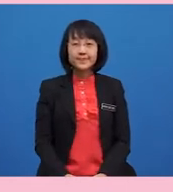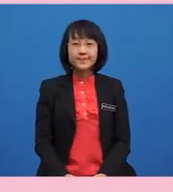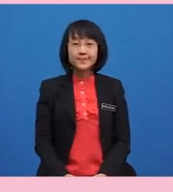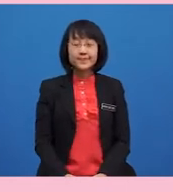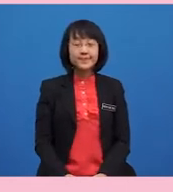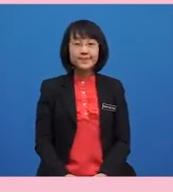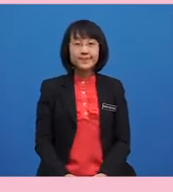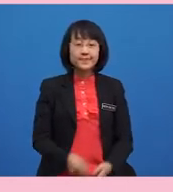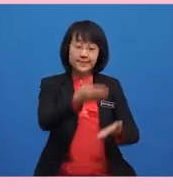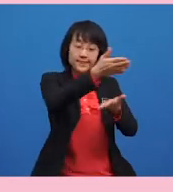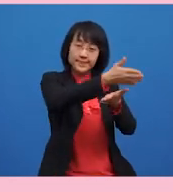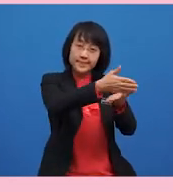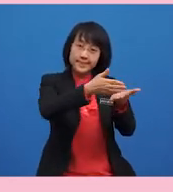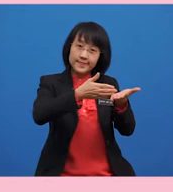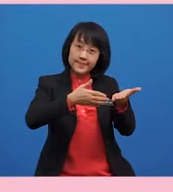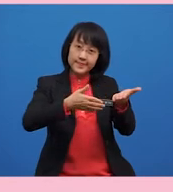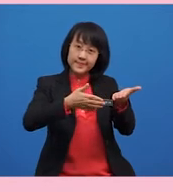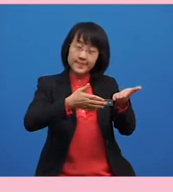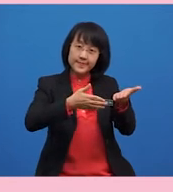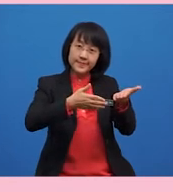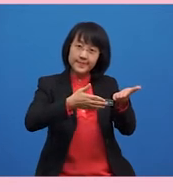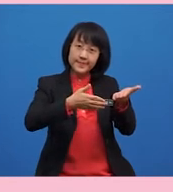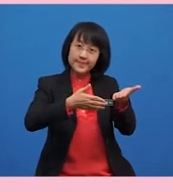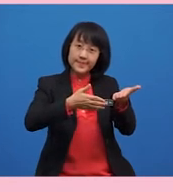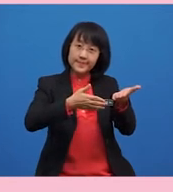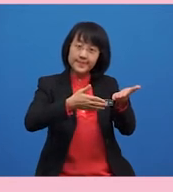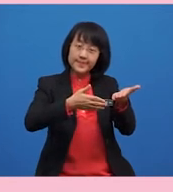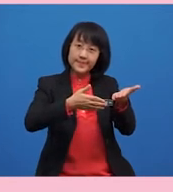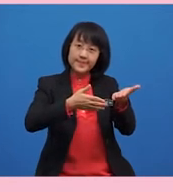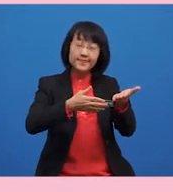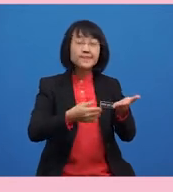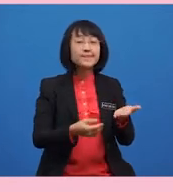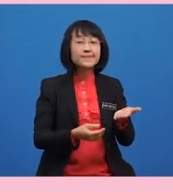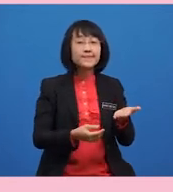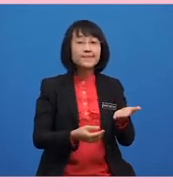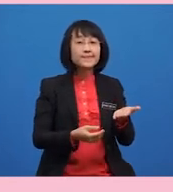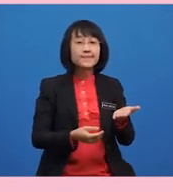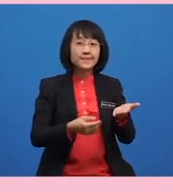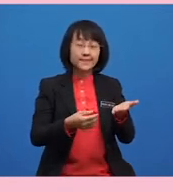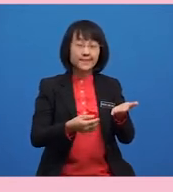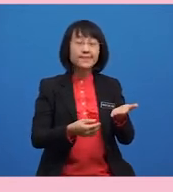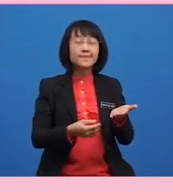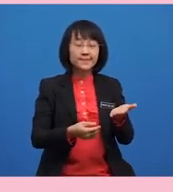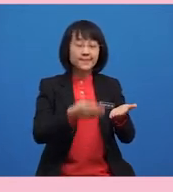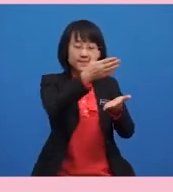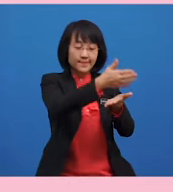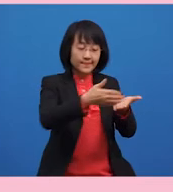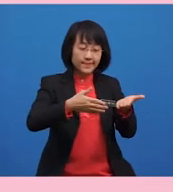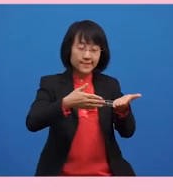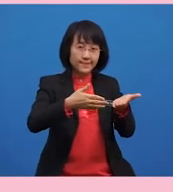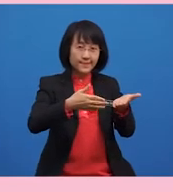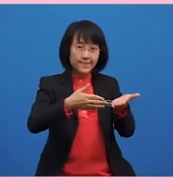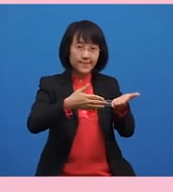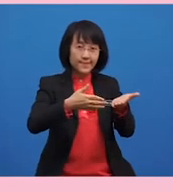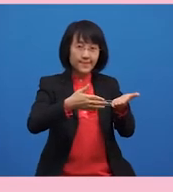satu per dua kuih bulan itu hanya dimakan satu per empat sahaja